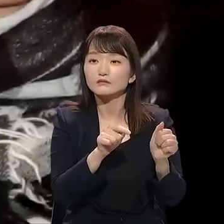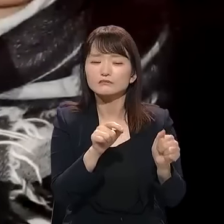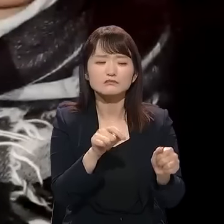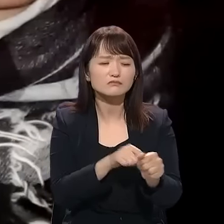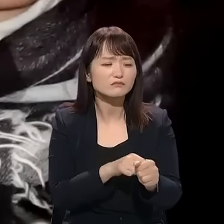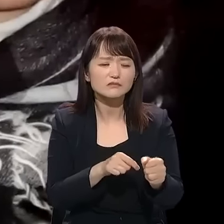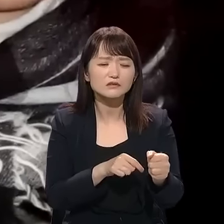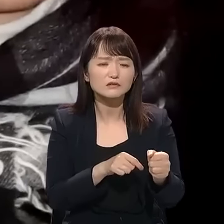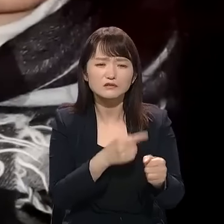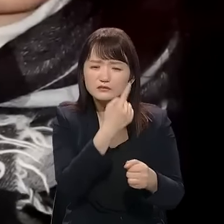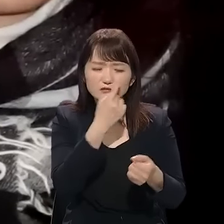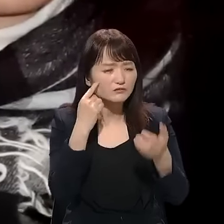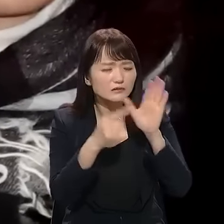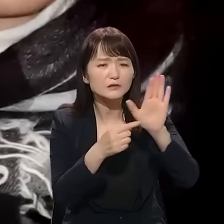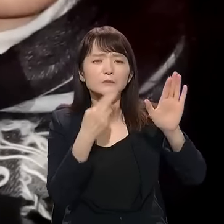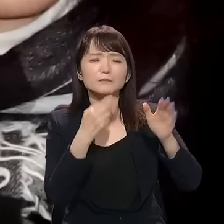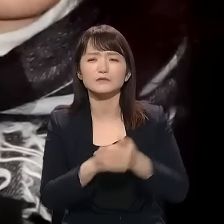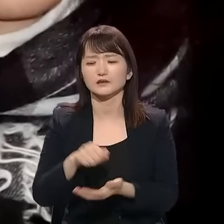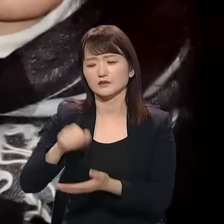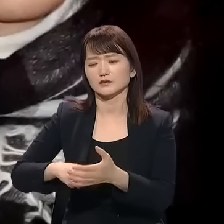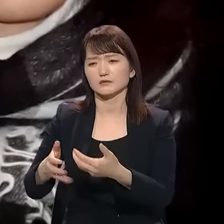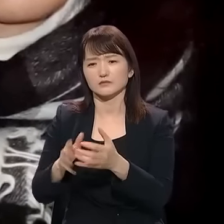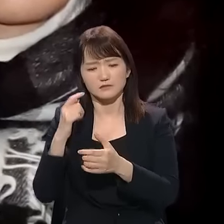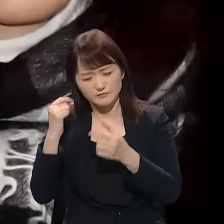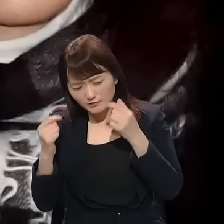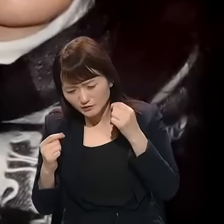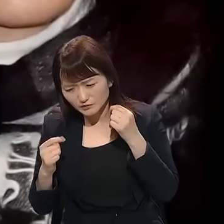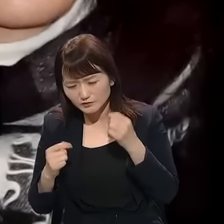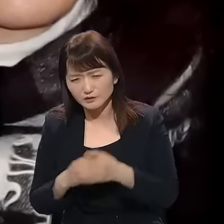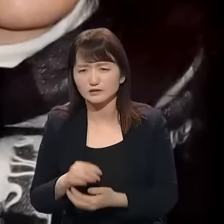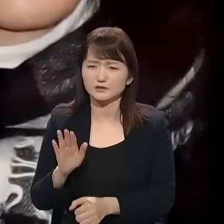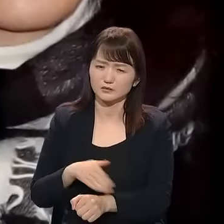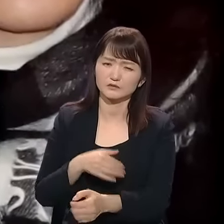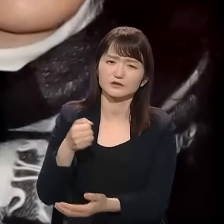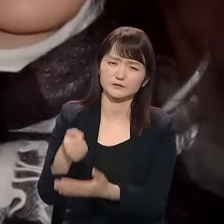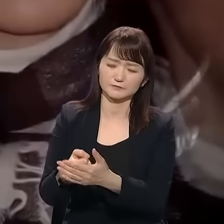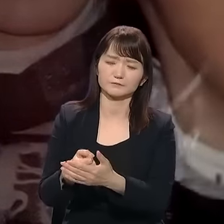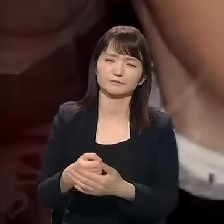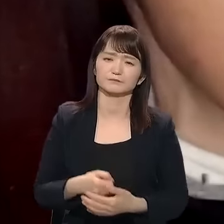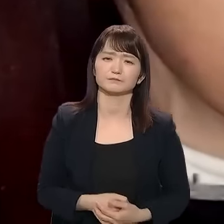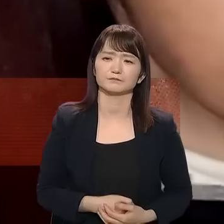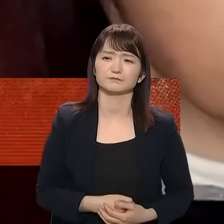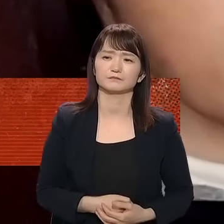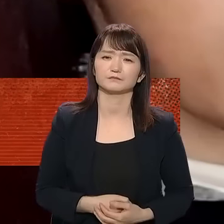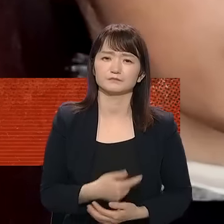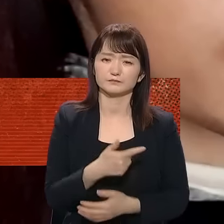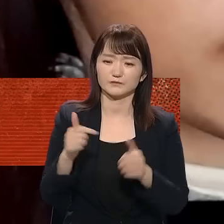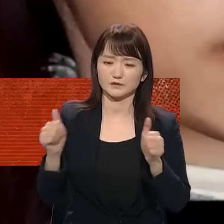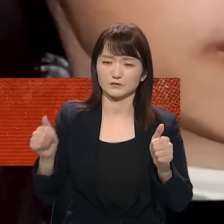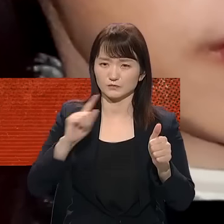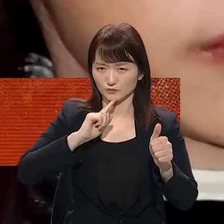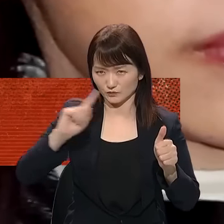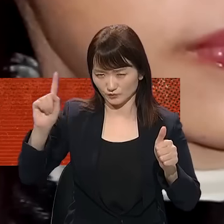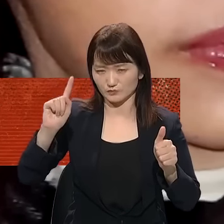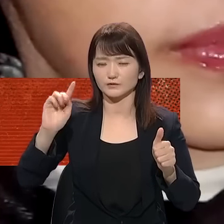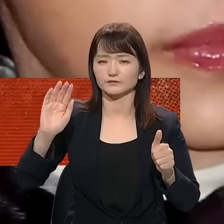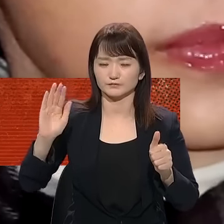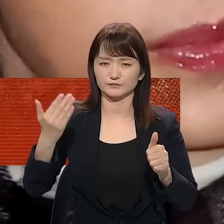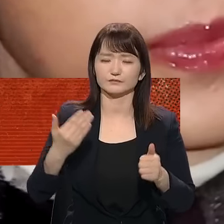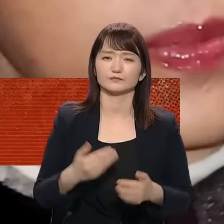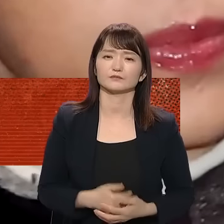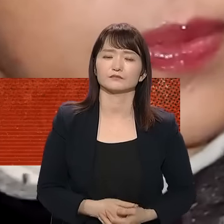없는데 너무나 재판부가 편파적으로 판단을 한 것이다 편파적이라고 그렇게 주장을 하면서 대법원에 갈 수밖에 없는 상황이다라고